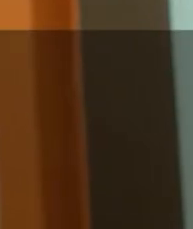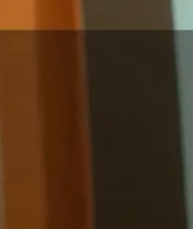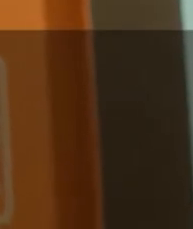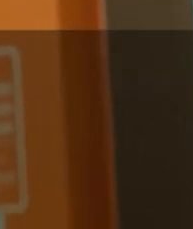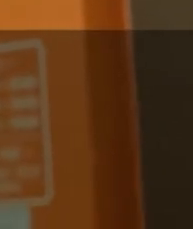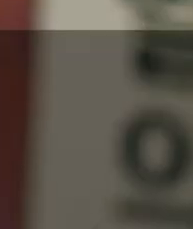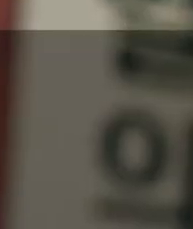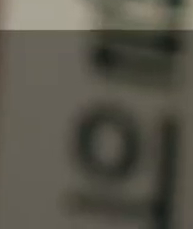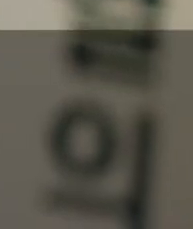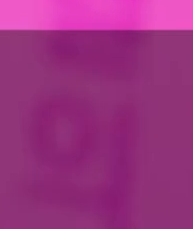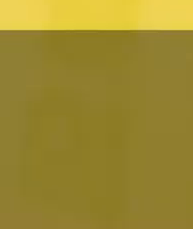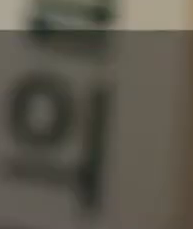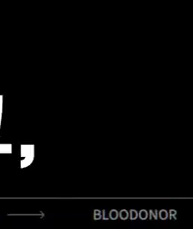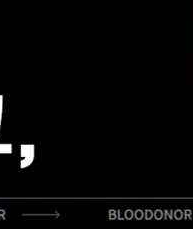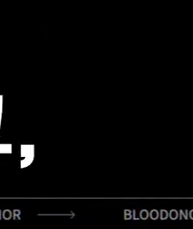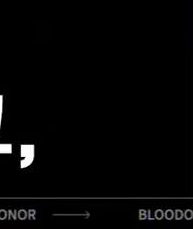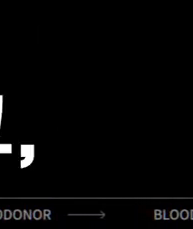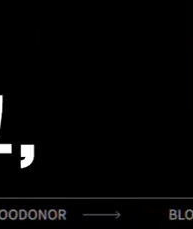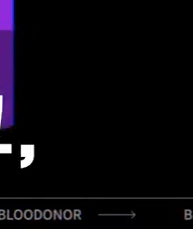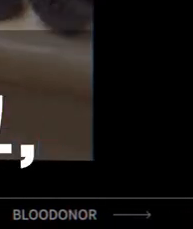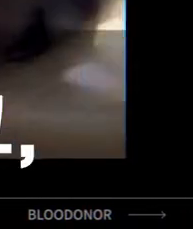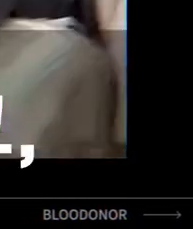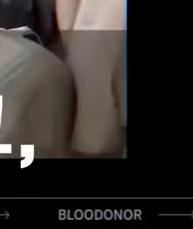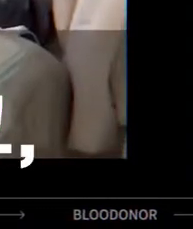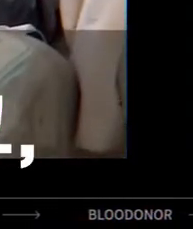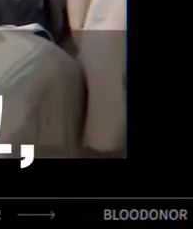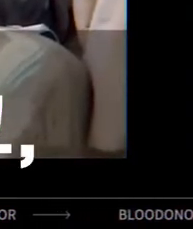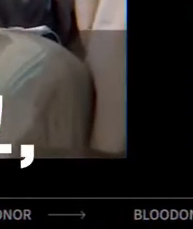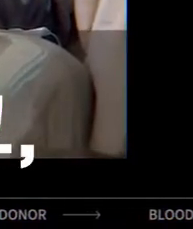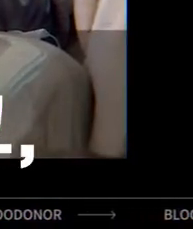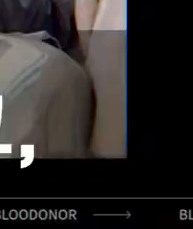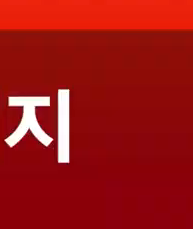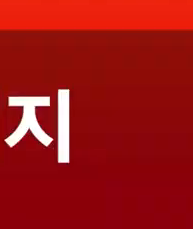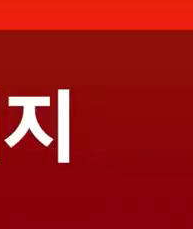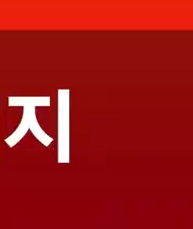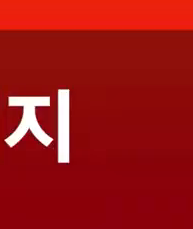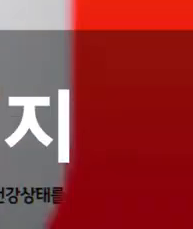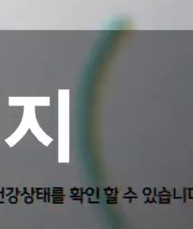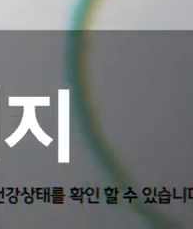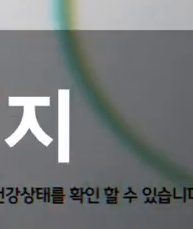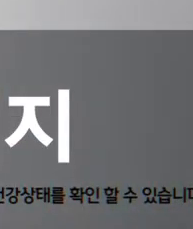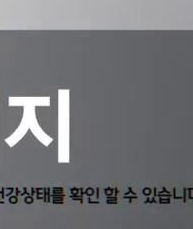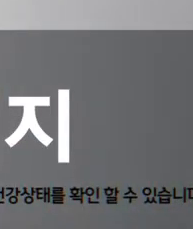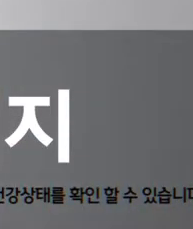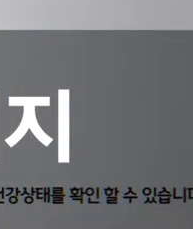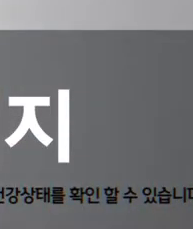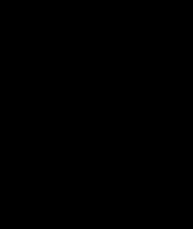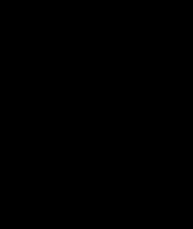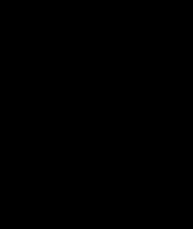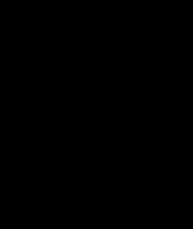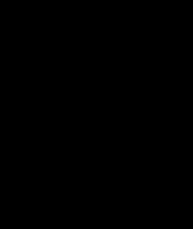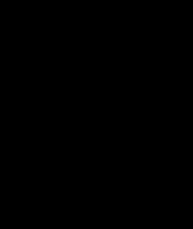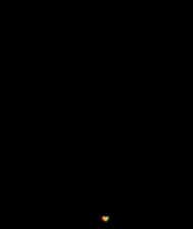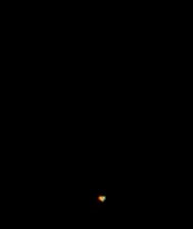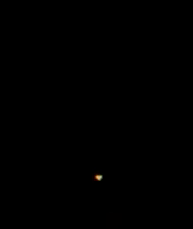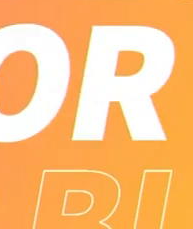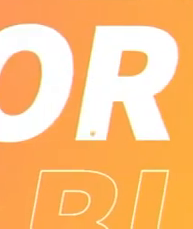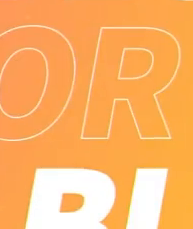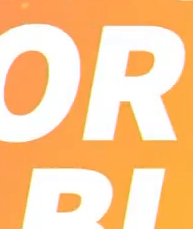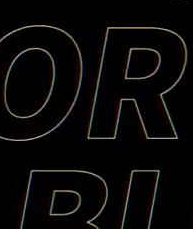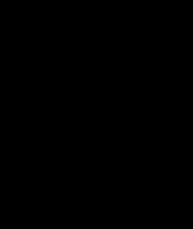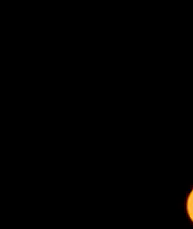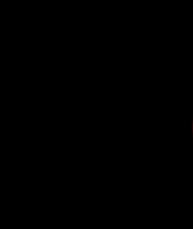우린 블러드너라고 해. 일상 루틴으로 헌혈을 하고 건강을 지키고 생명도 지키지. 다음